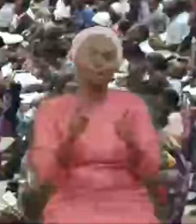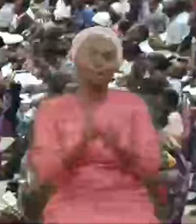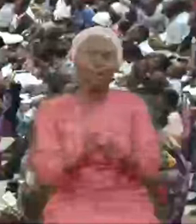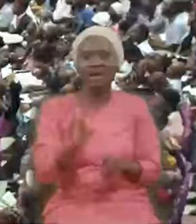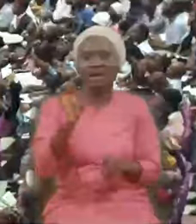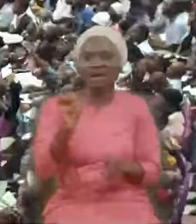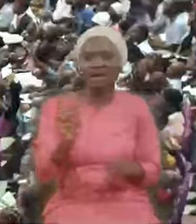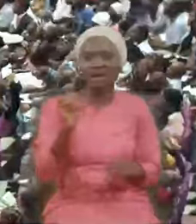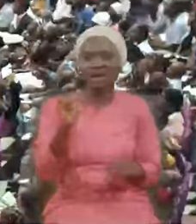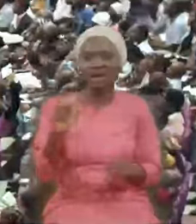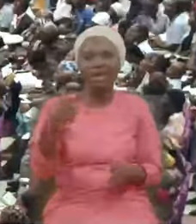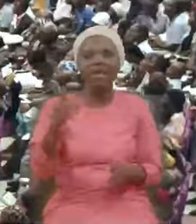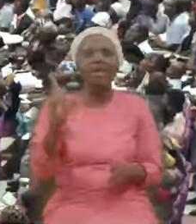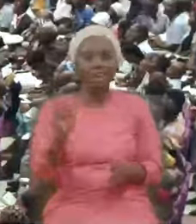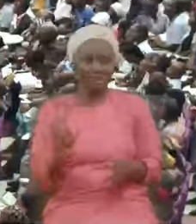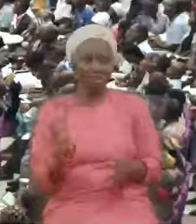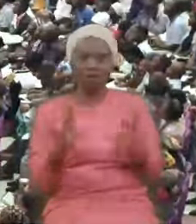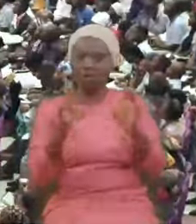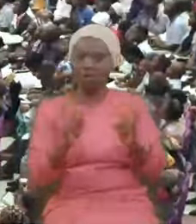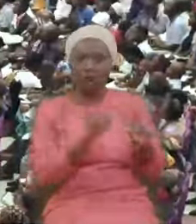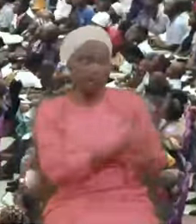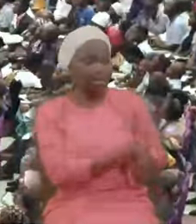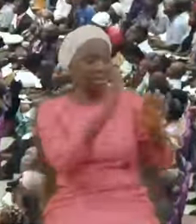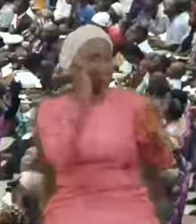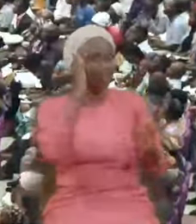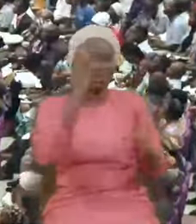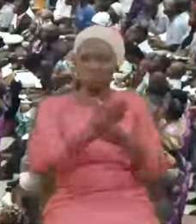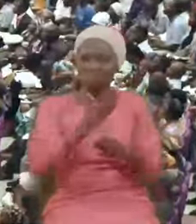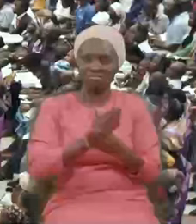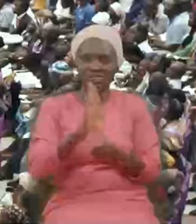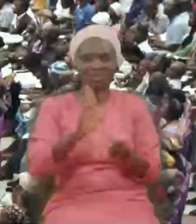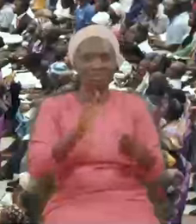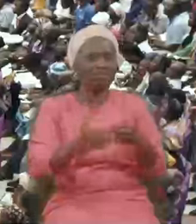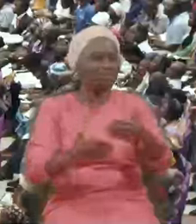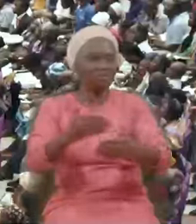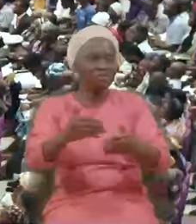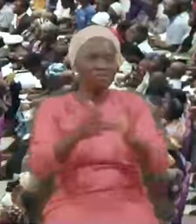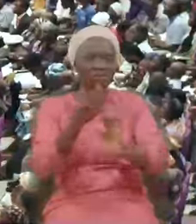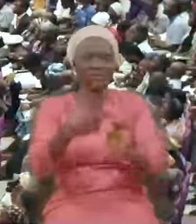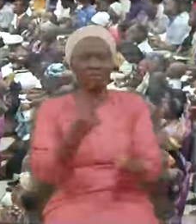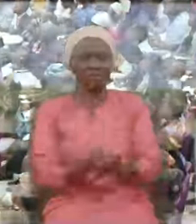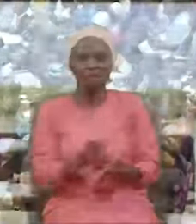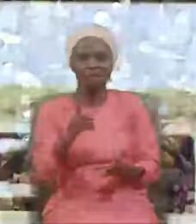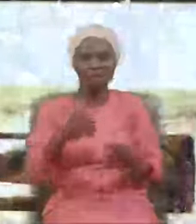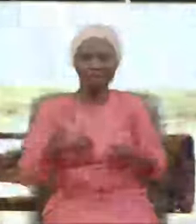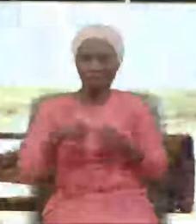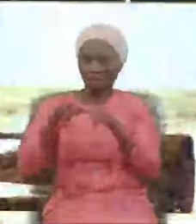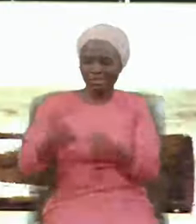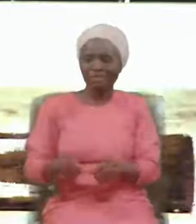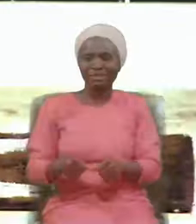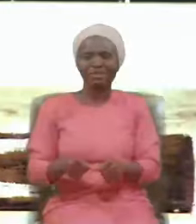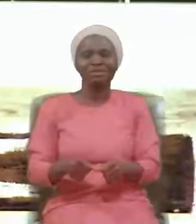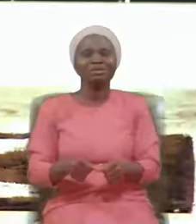Aucune montagne n'empêchera votre progrès. Vous êtes assez resté dans la vallée. Et on vous a lié